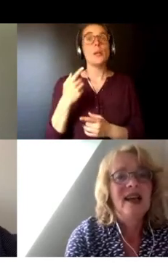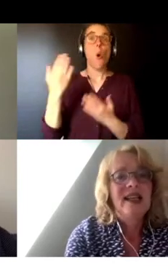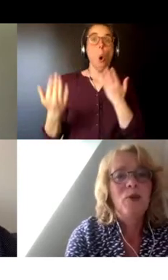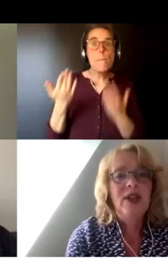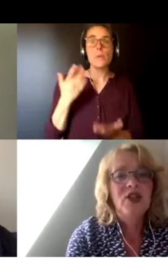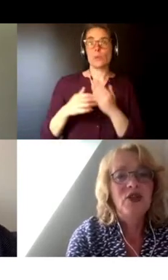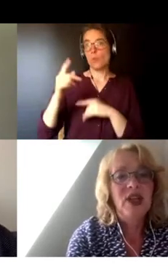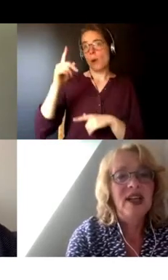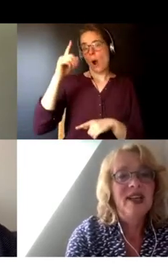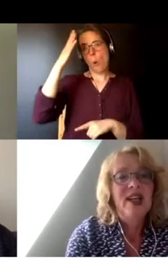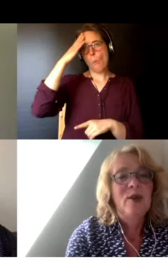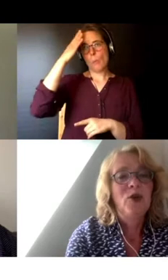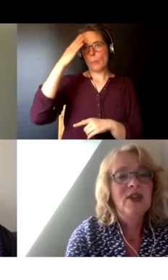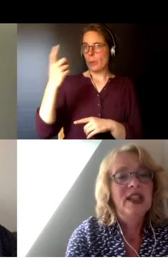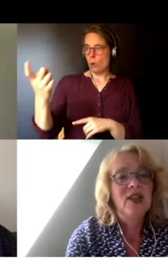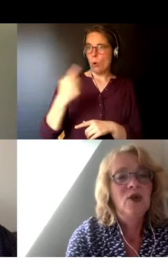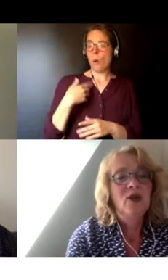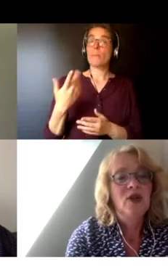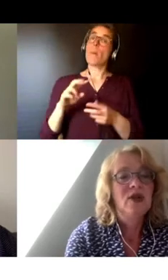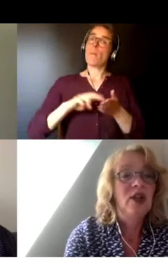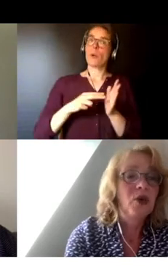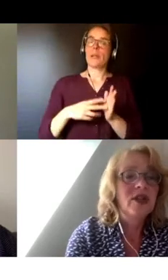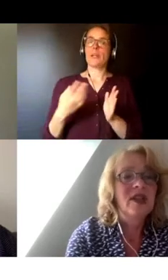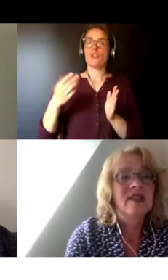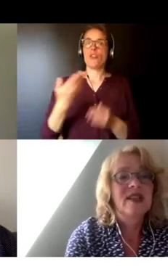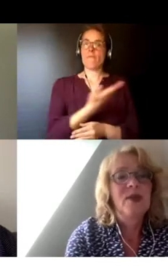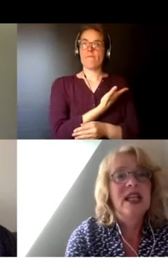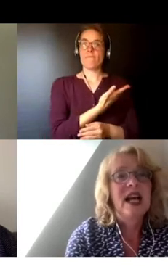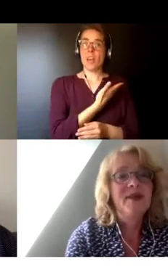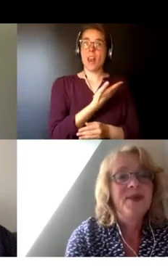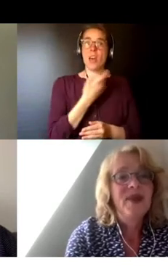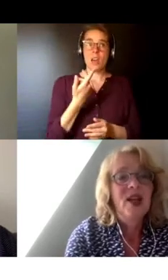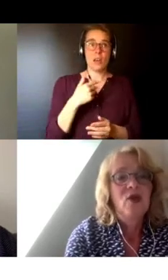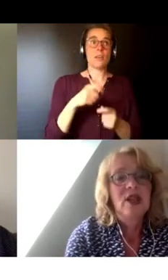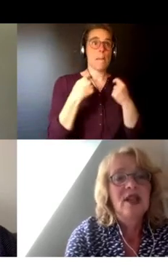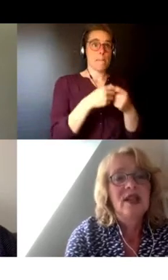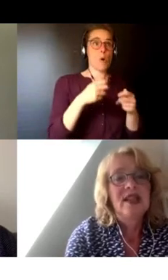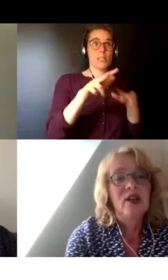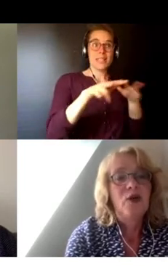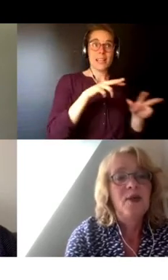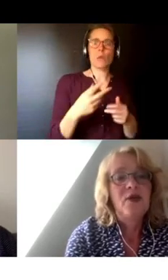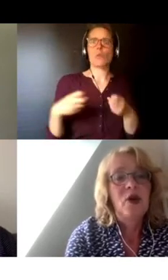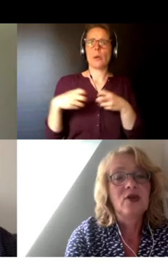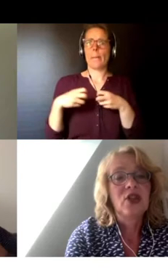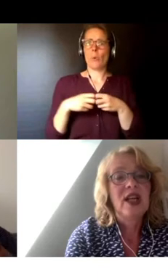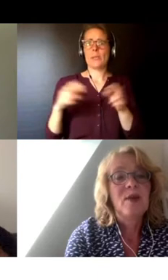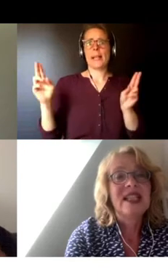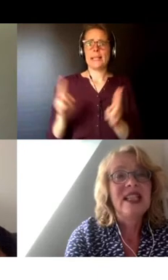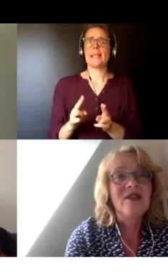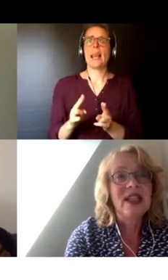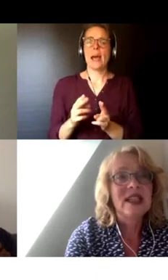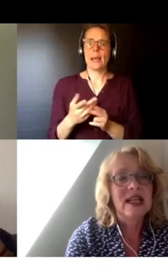Denn der politische Wille der Bundesregierung und in Brüssel ist ziemlich klein. Und der Reform der Verordnung